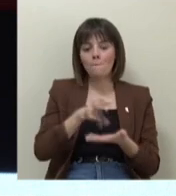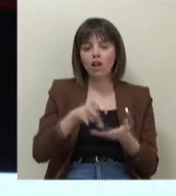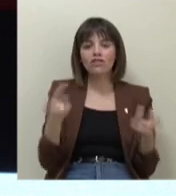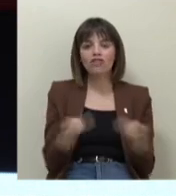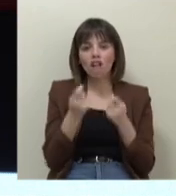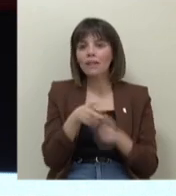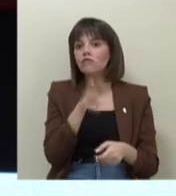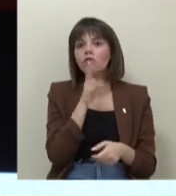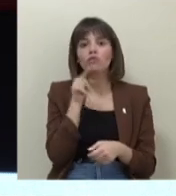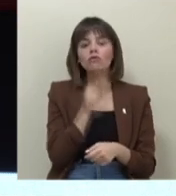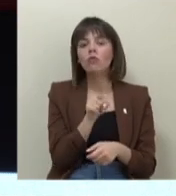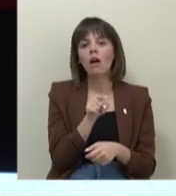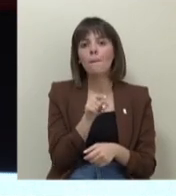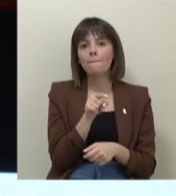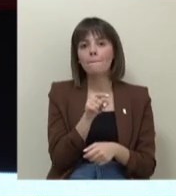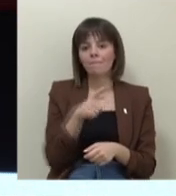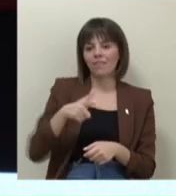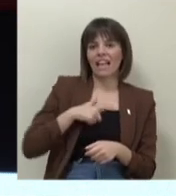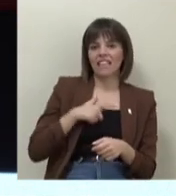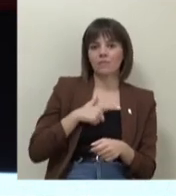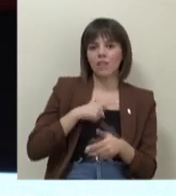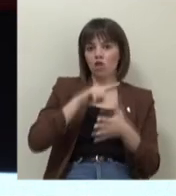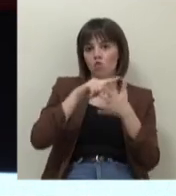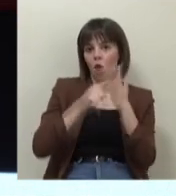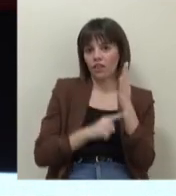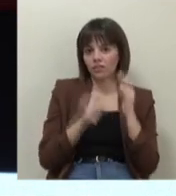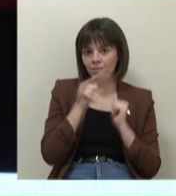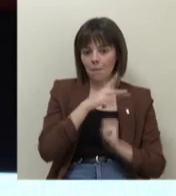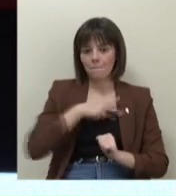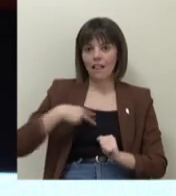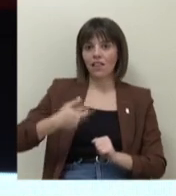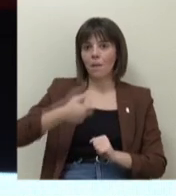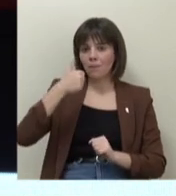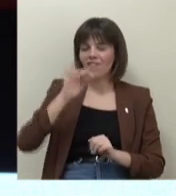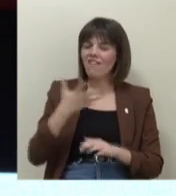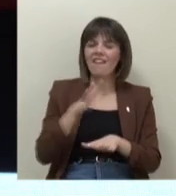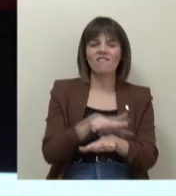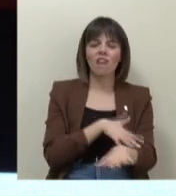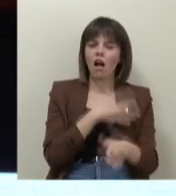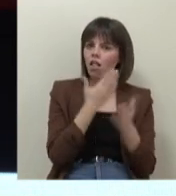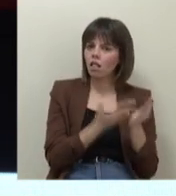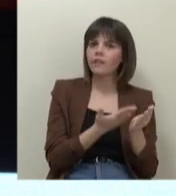çalışmaları sonucunda İzmir yöneticileri, belediye başkanı veya valilik